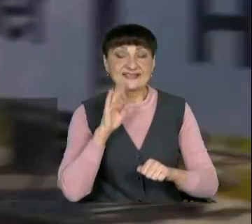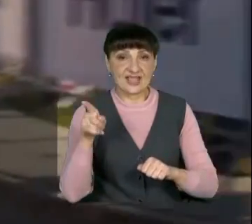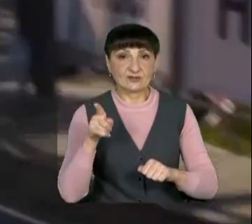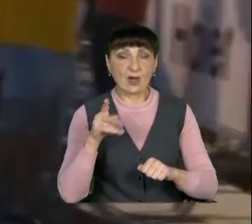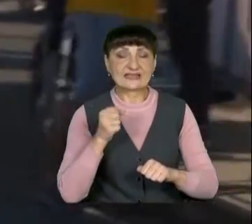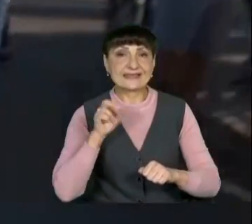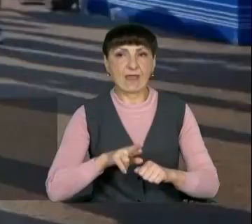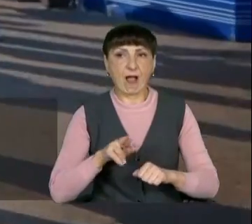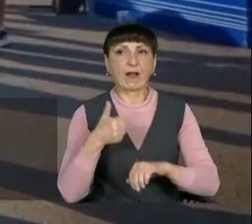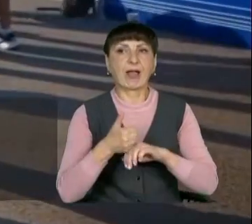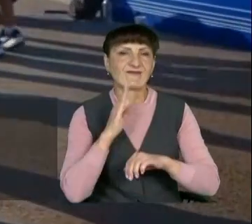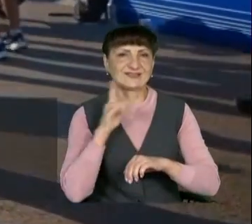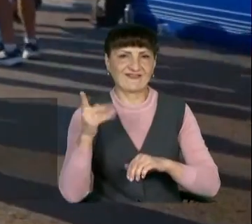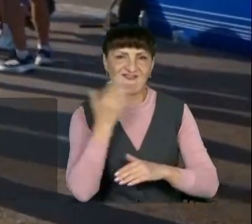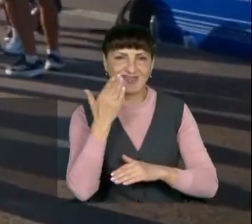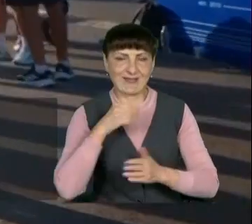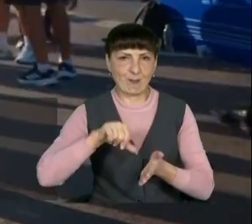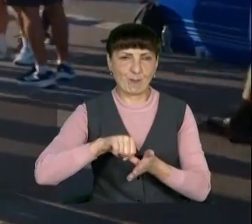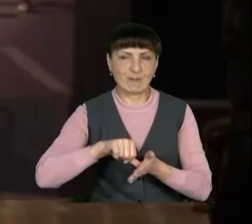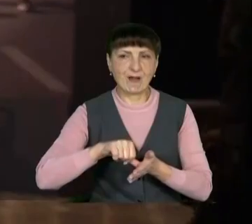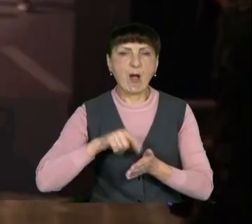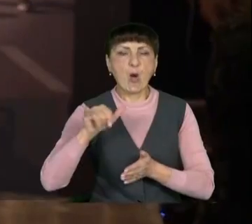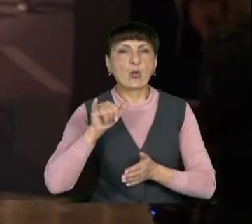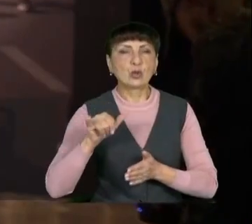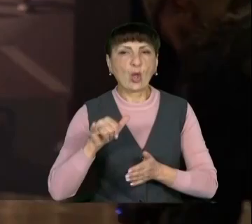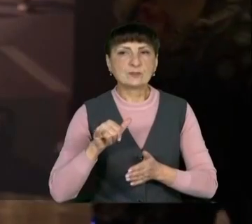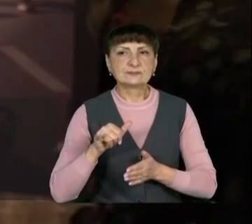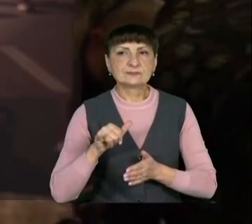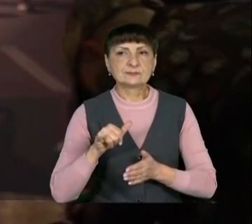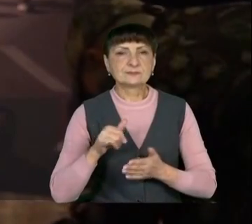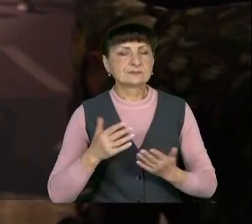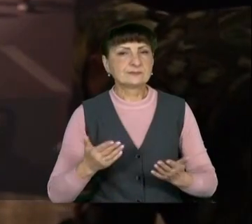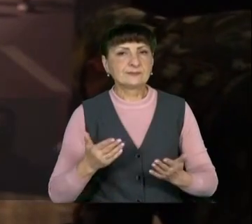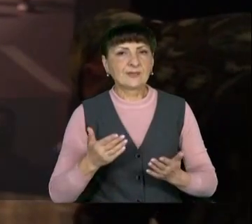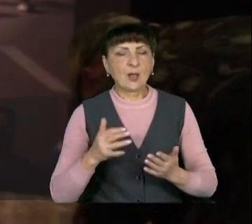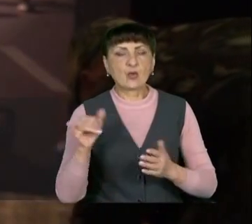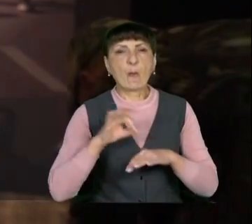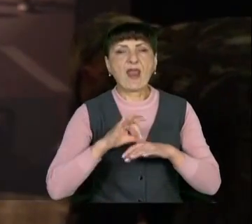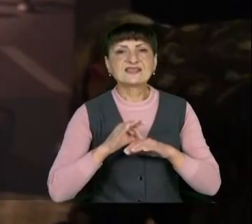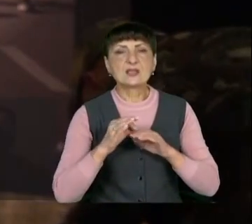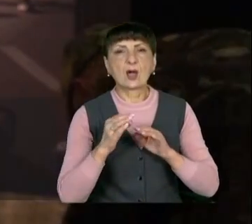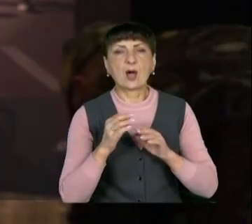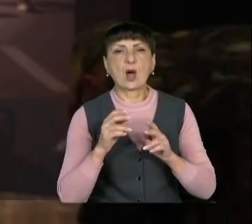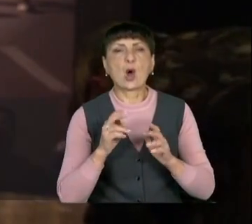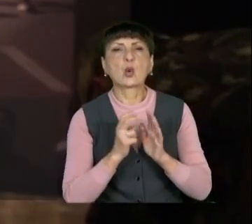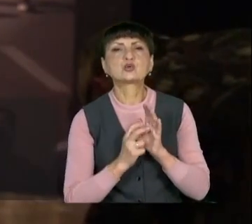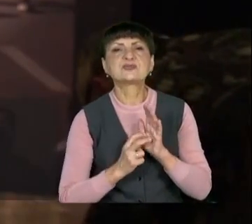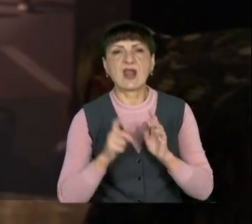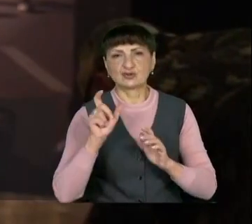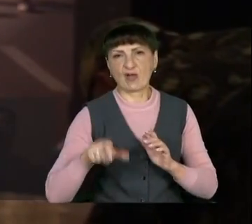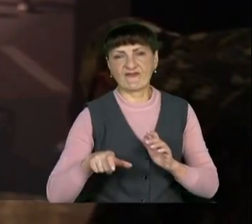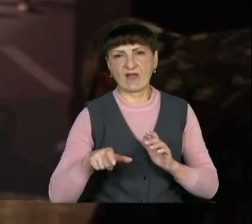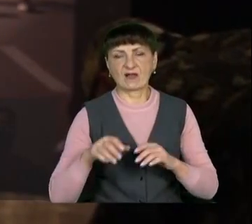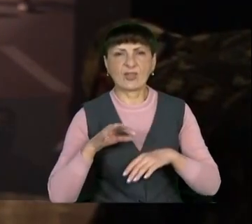это главная героиня в этом фильме у неё Хрустальная болезнь называется оттуда слово Хрустальный человек